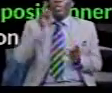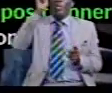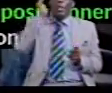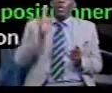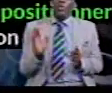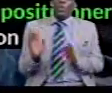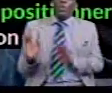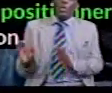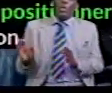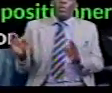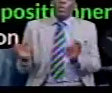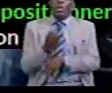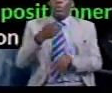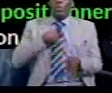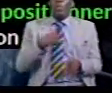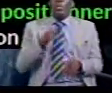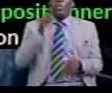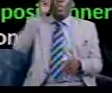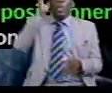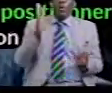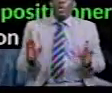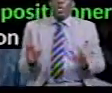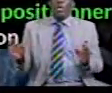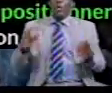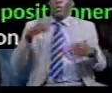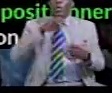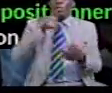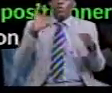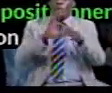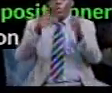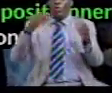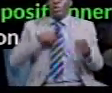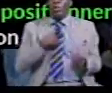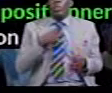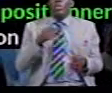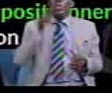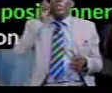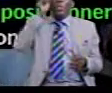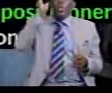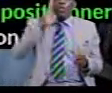il va m'arranger, il va me positionner.